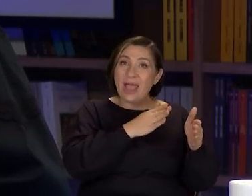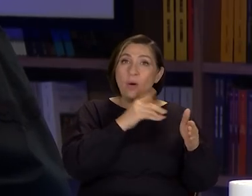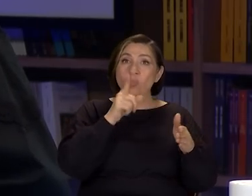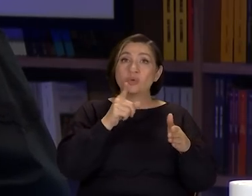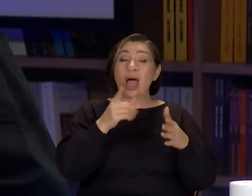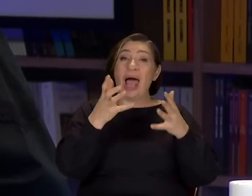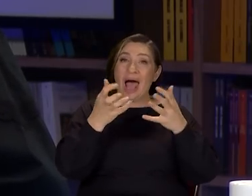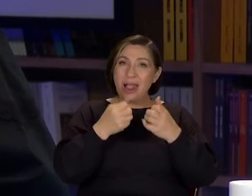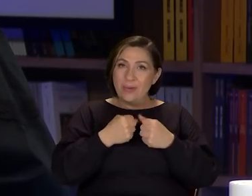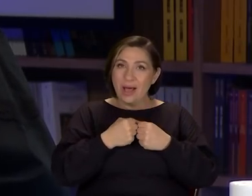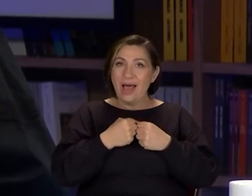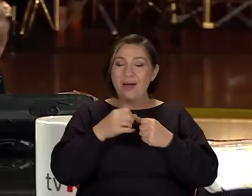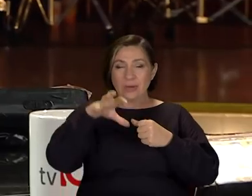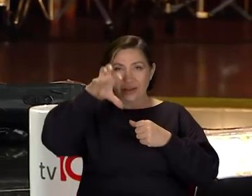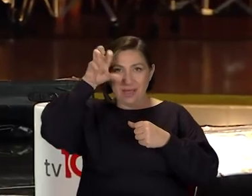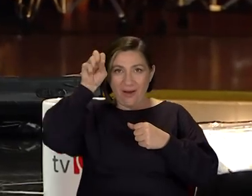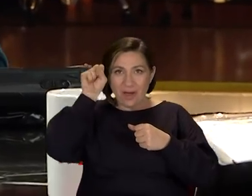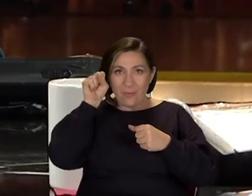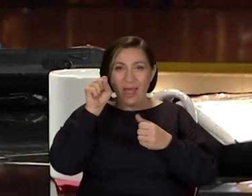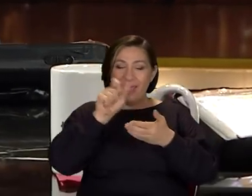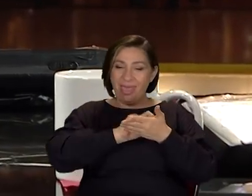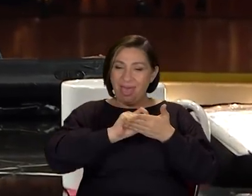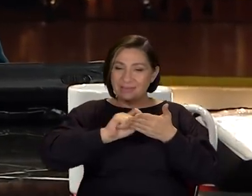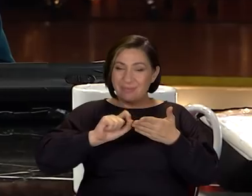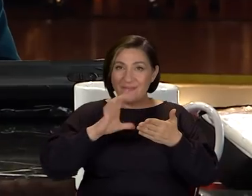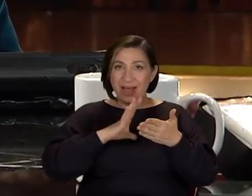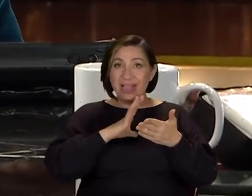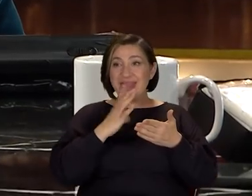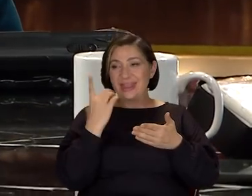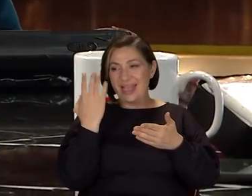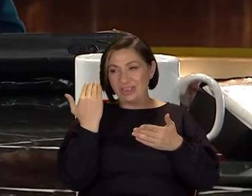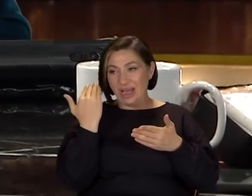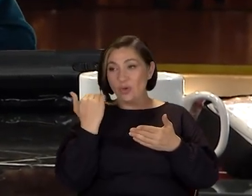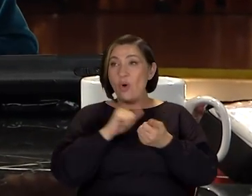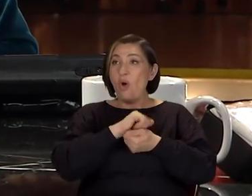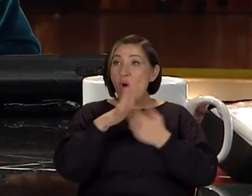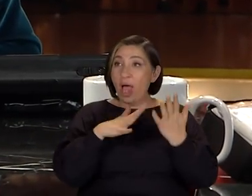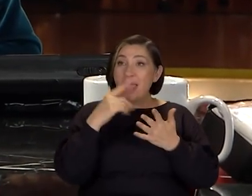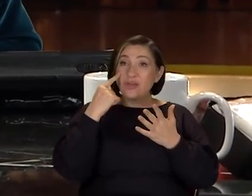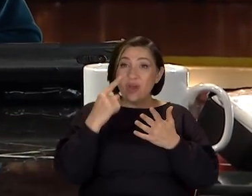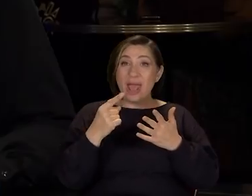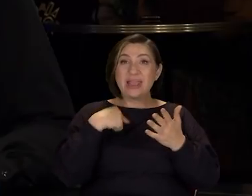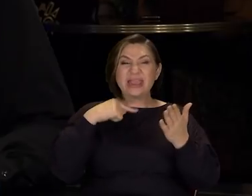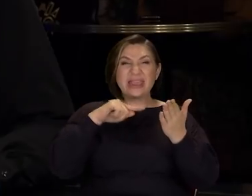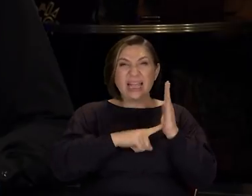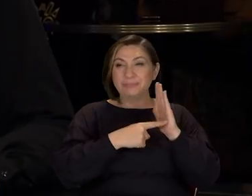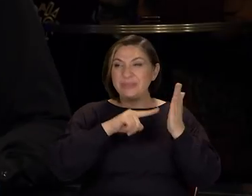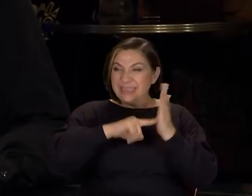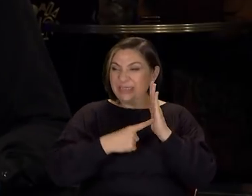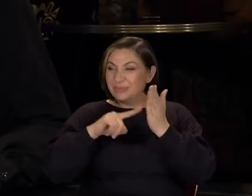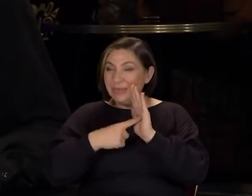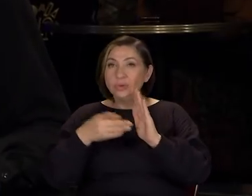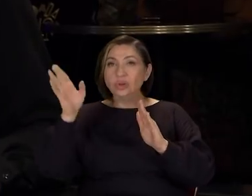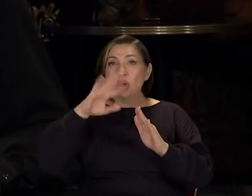bunu alma, kavrama, yazma var. Geçen gün olan olay üzerine tespitlerim.